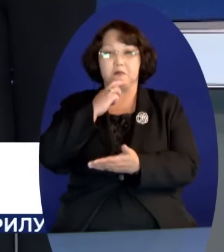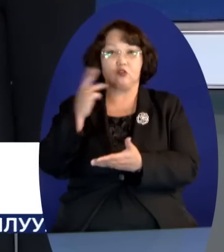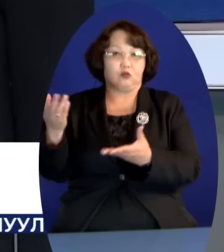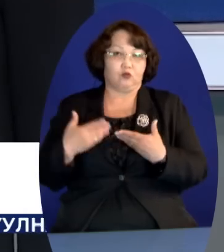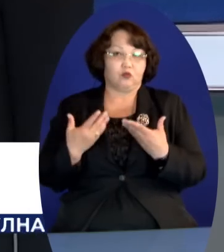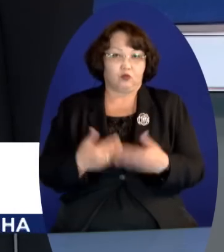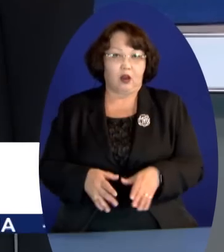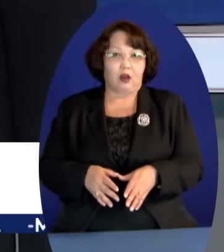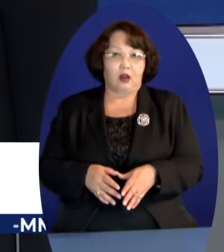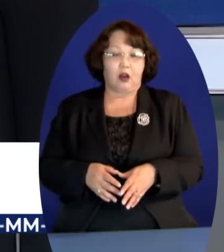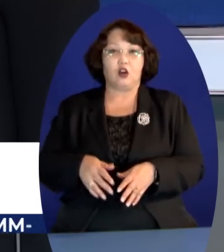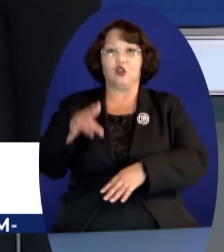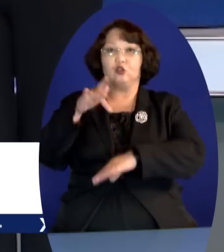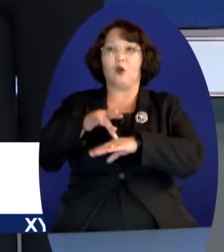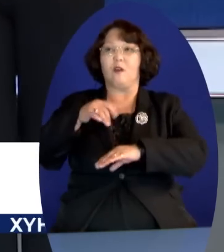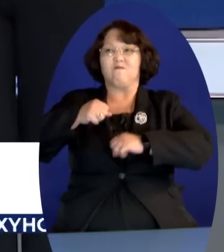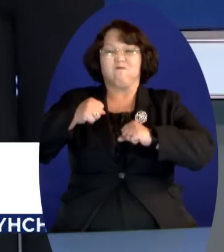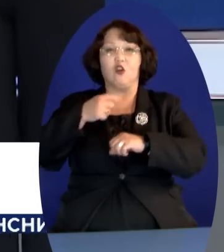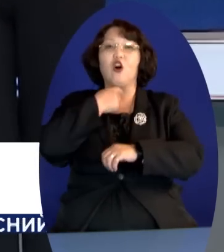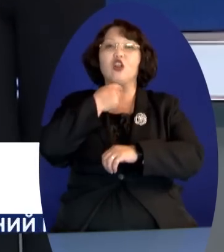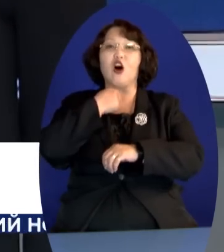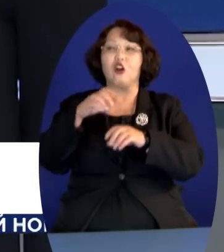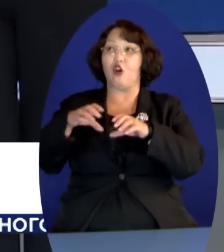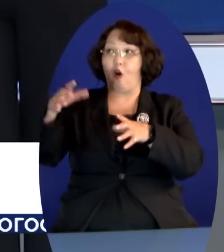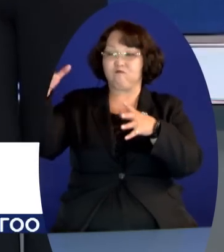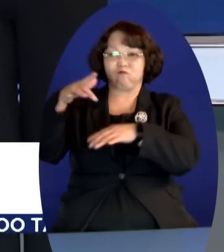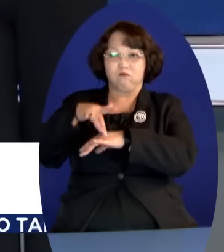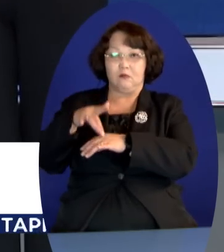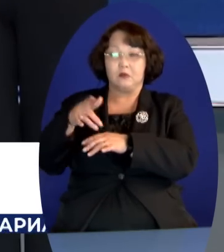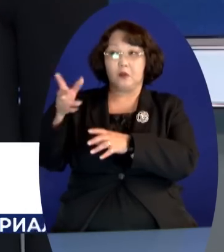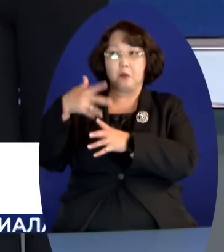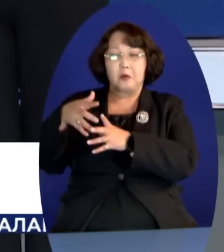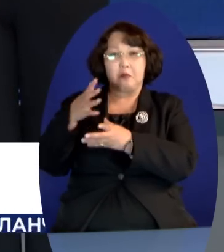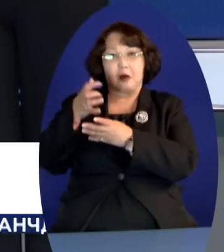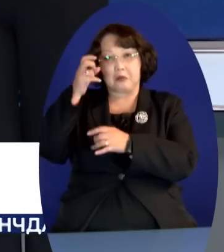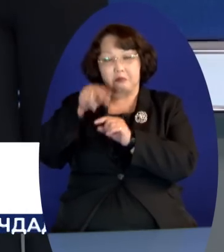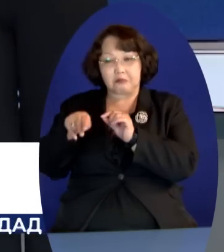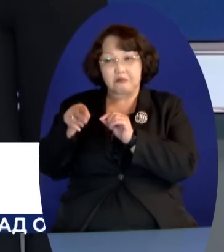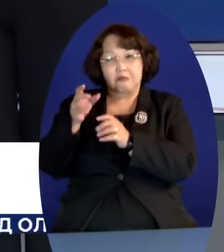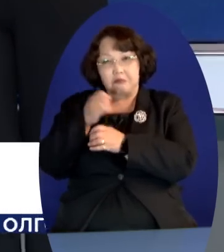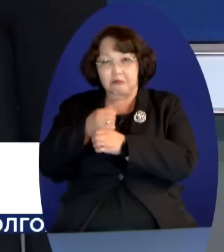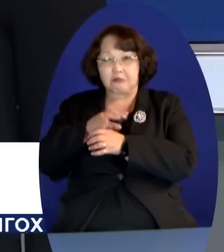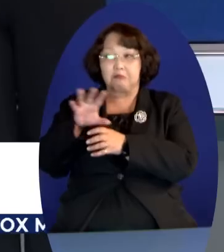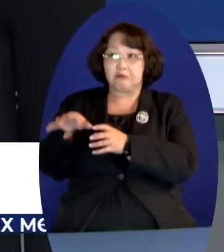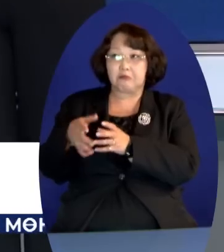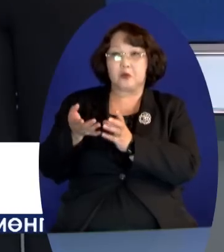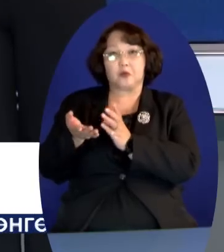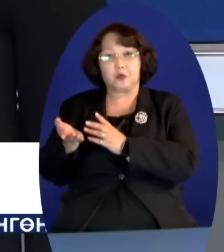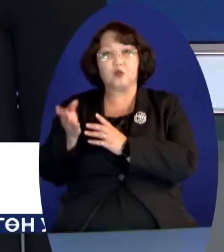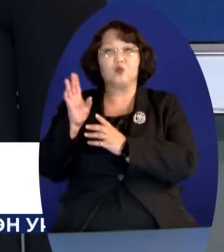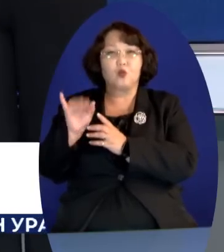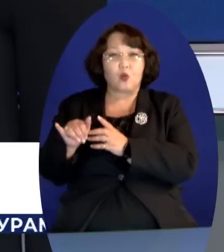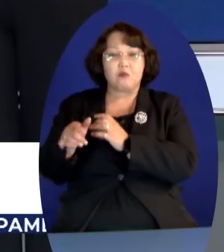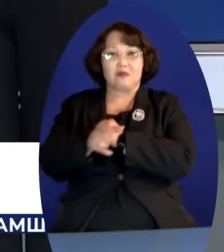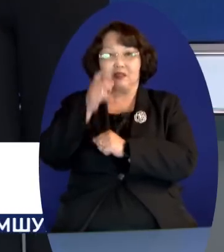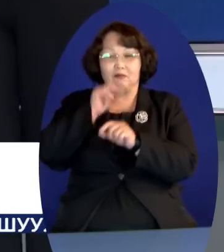өглөө. За харин төв шугамд ямар нэгэн асуудал байна уу? Байгаль орчны талаасаа бид үнэхээр бохирдталтай ус хэрэглэж байна уу гэдэг дээр гаргасан